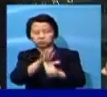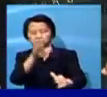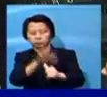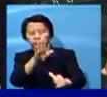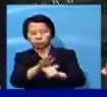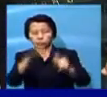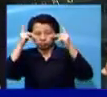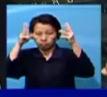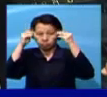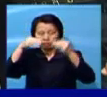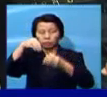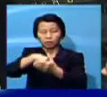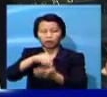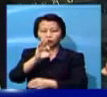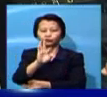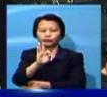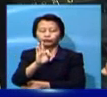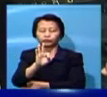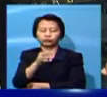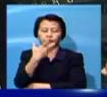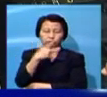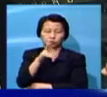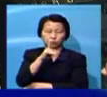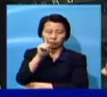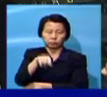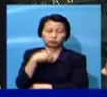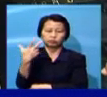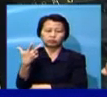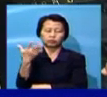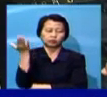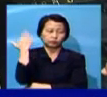perdana menteri di Facebook pada 13 Mac